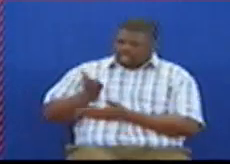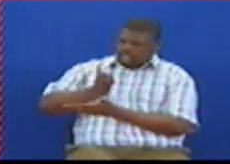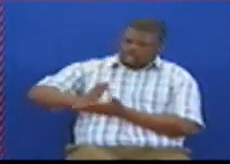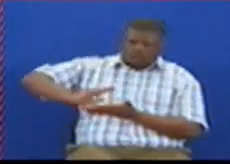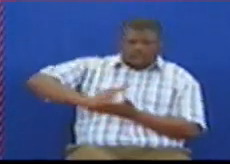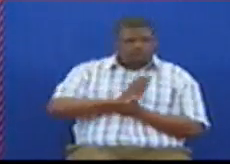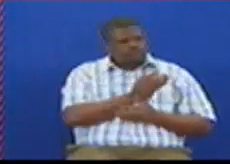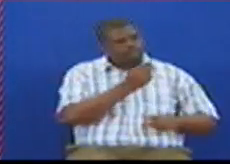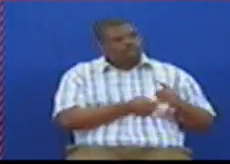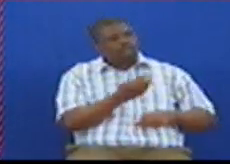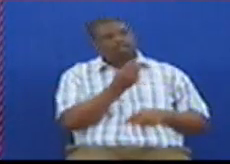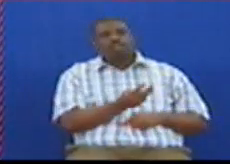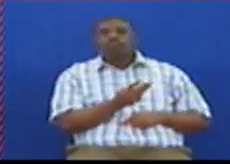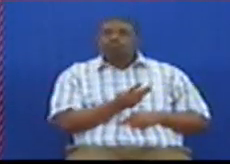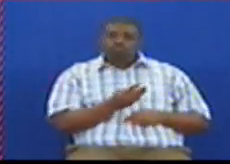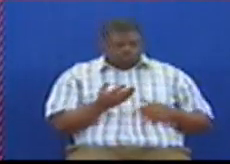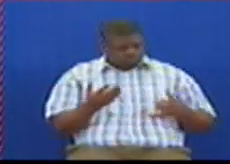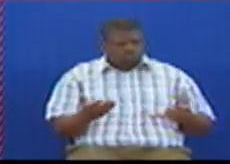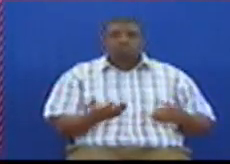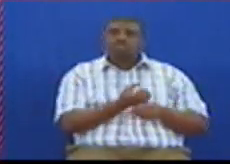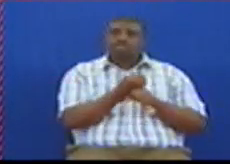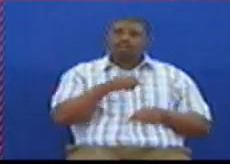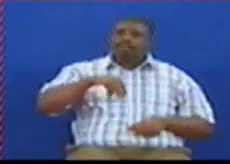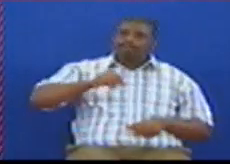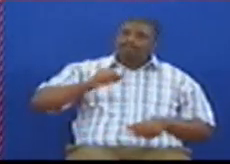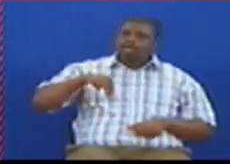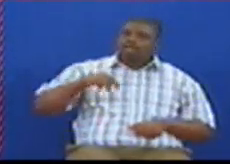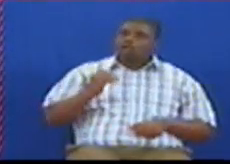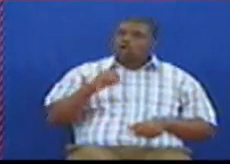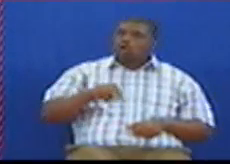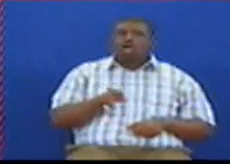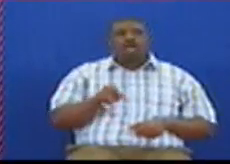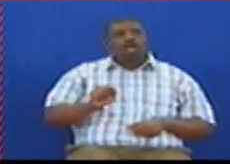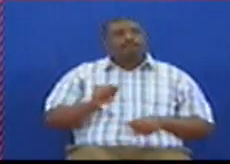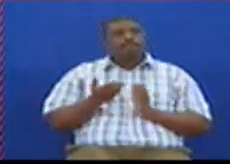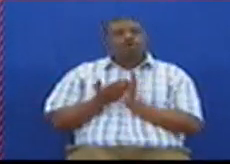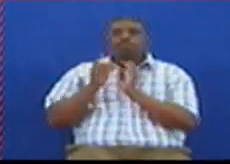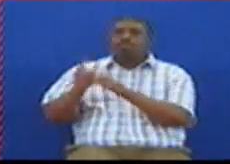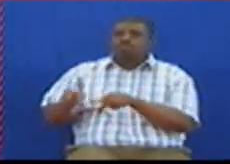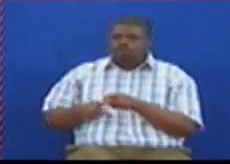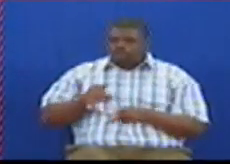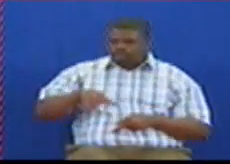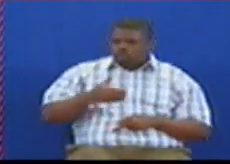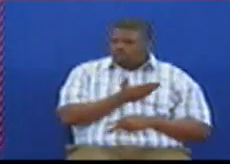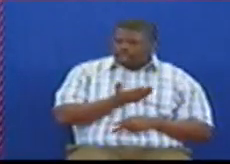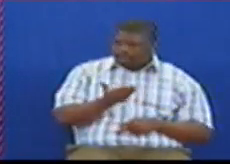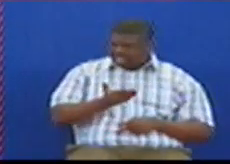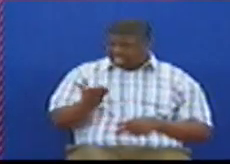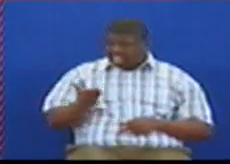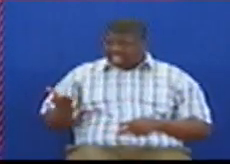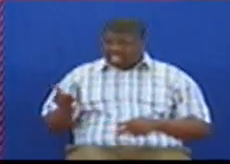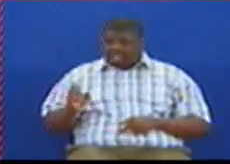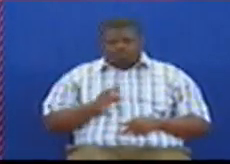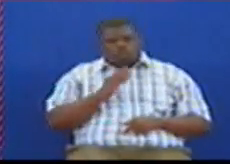tatu. Kuna maombi ya kuomba mkoa upatikane wa Manonga, tunatambua mezani kwako hayo maombi yapo. Kuna mkoa mwingine kule wa Urambo. Kwa hiyo haya yote